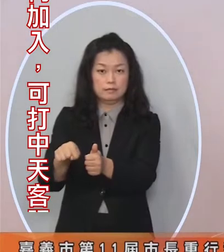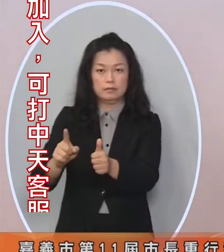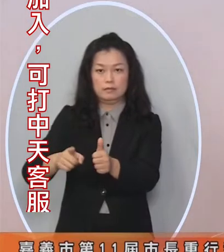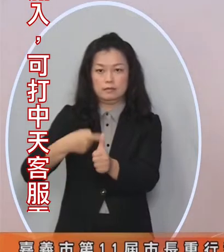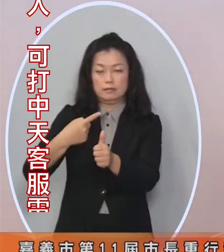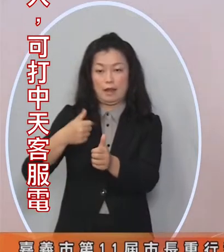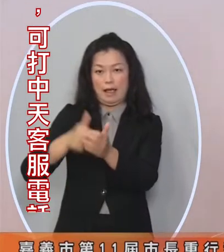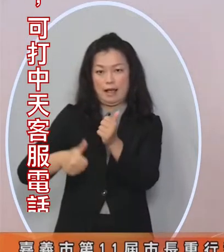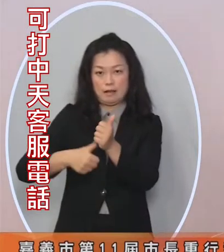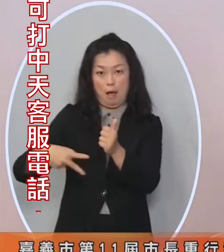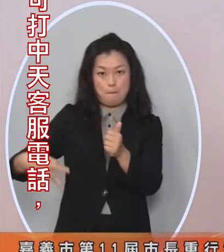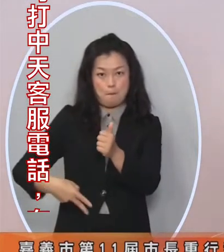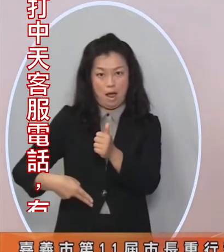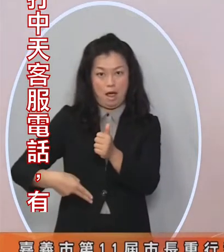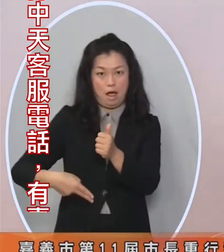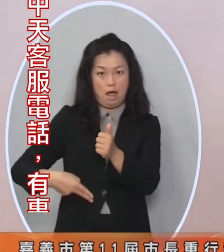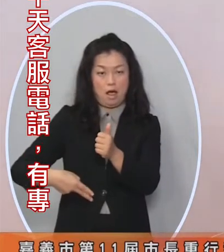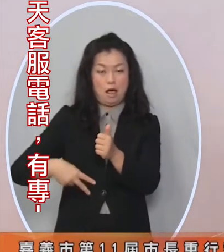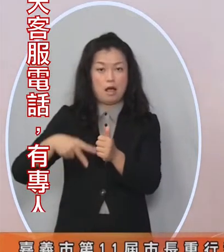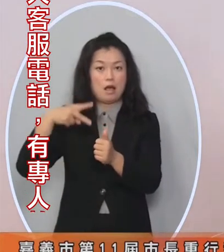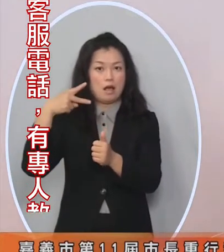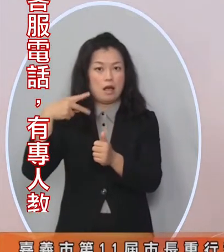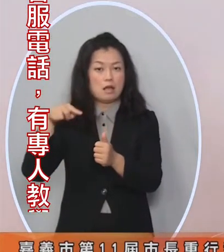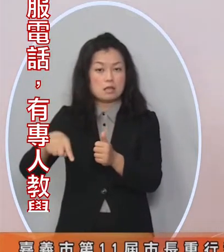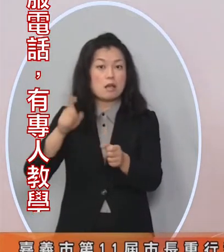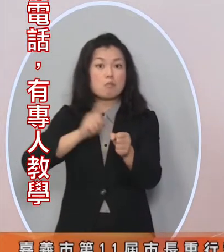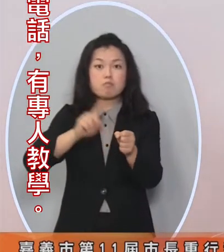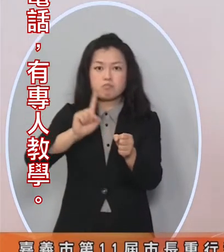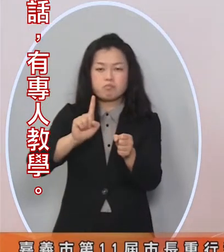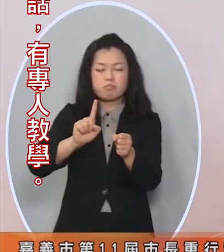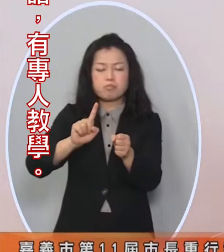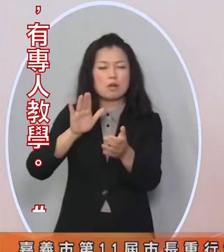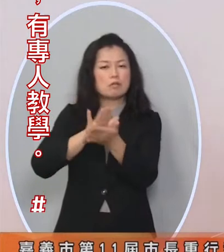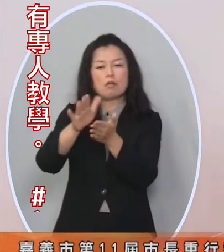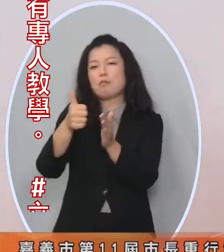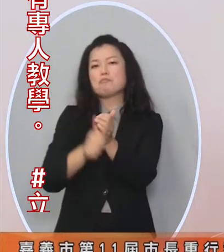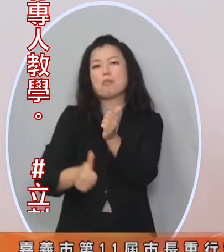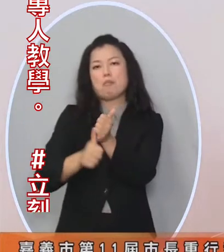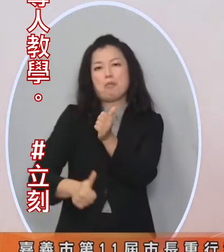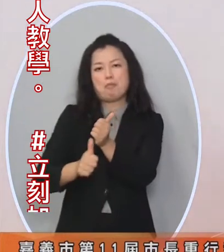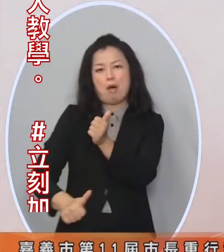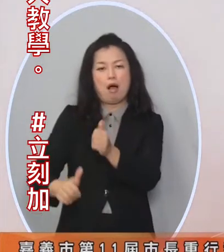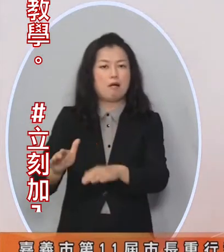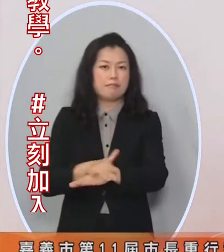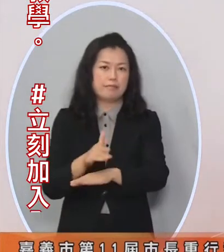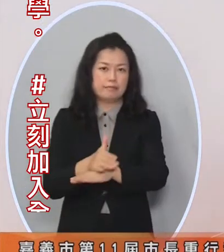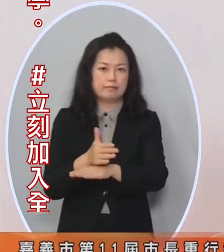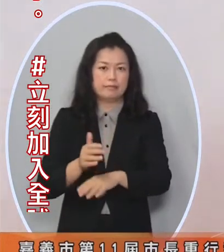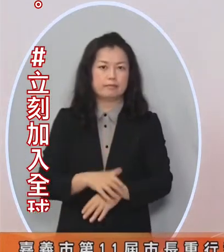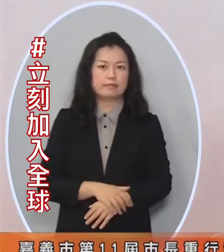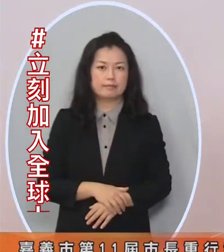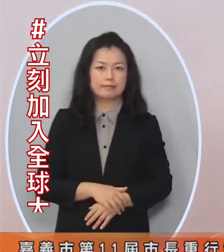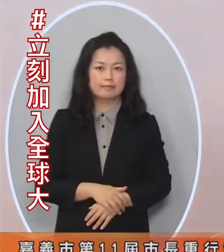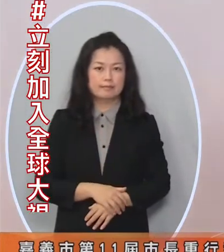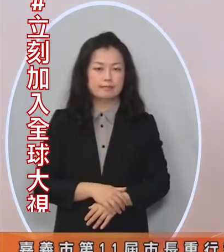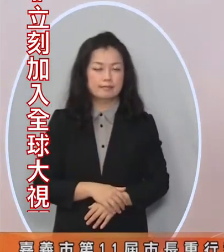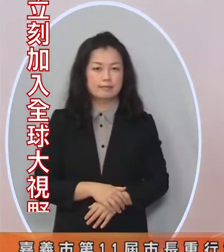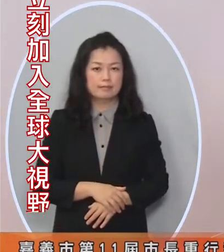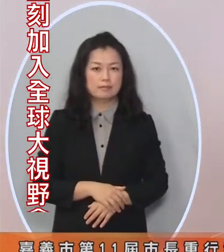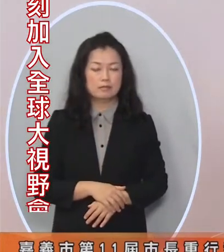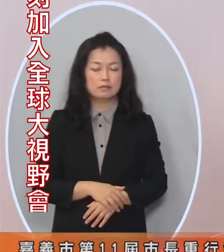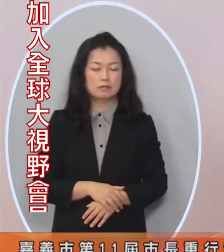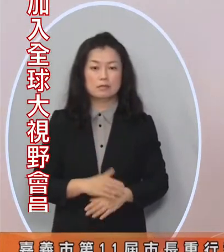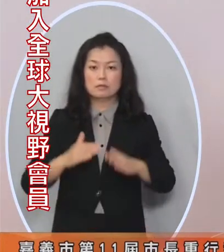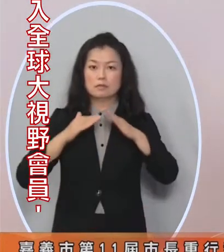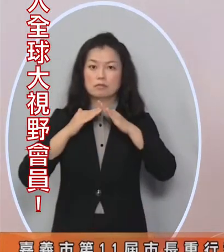结扎，以免他们在园中再继续繁殖生育下一代。因